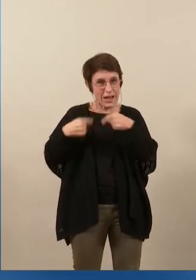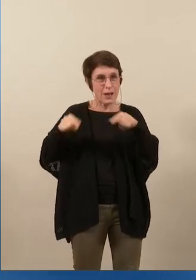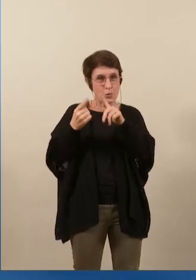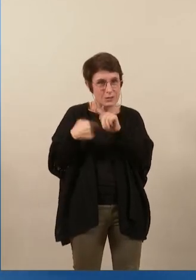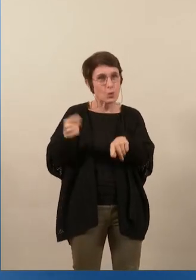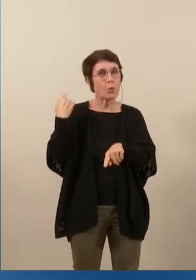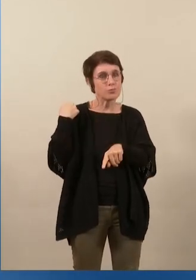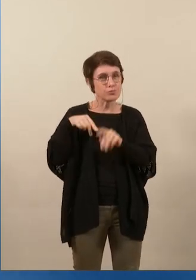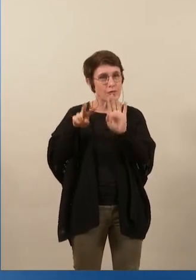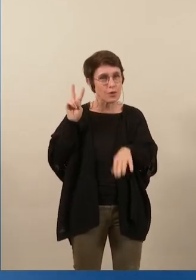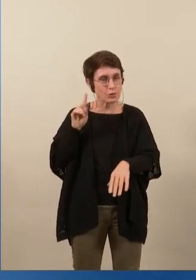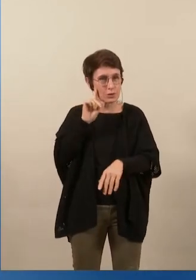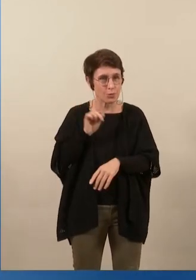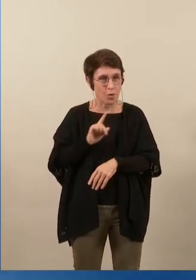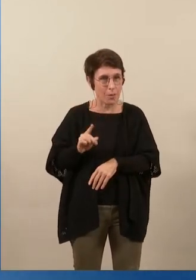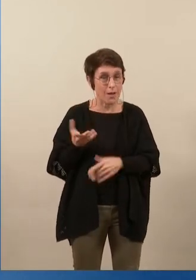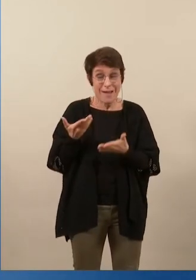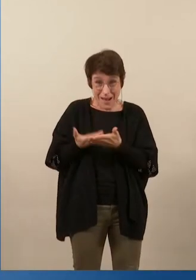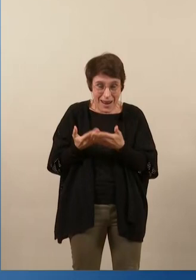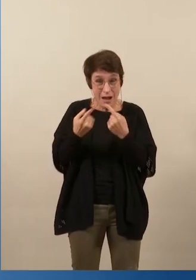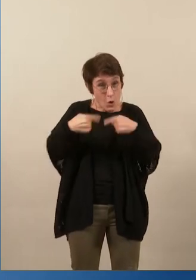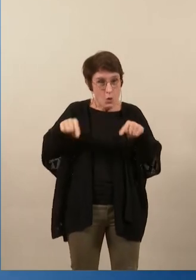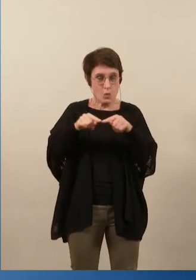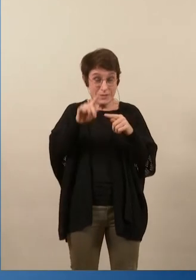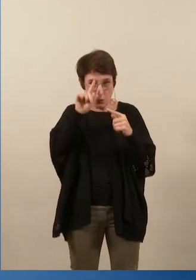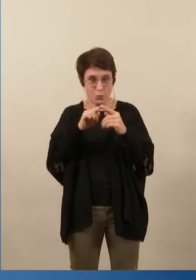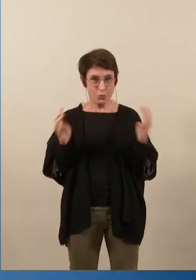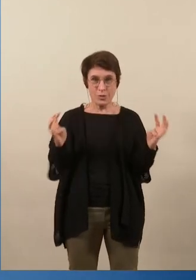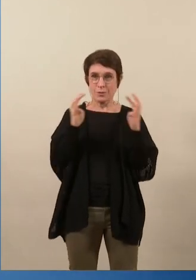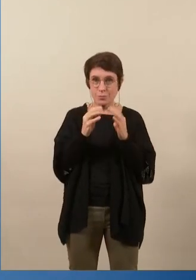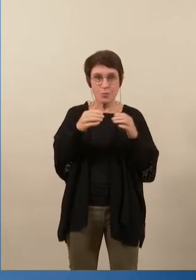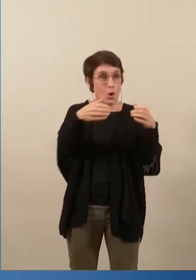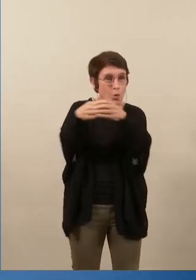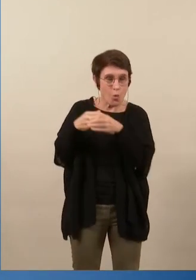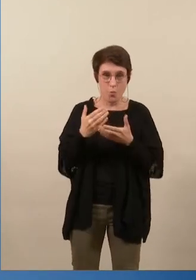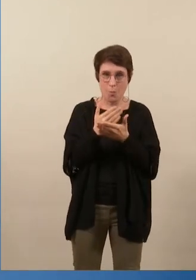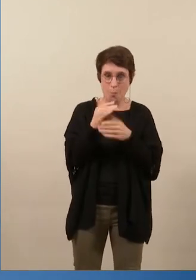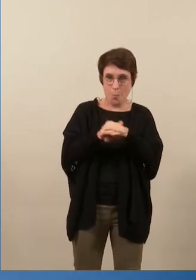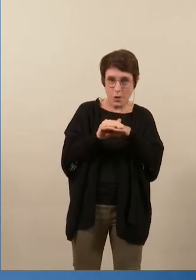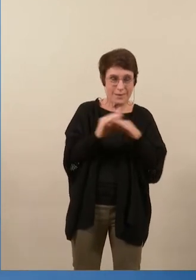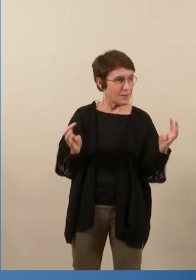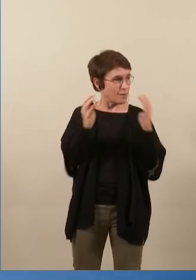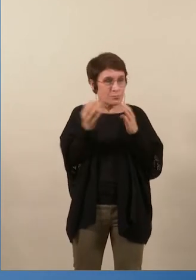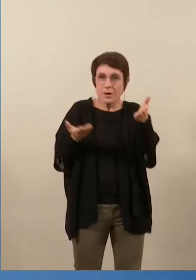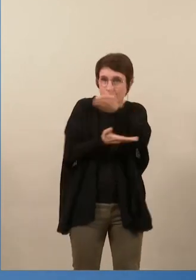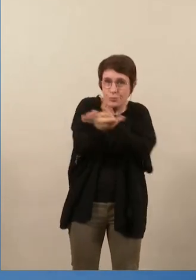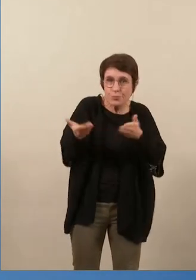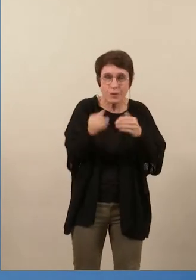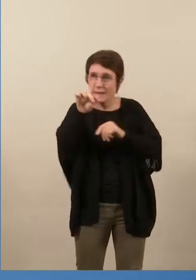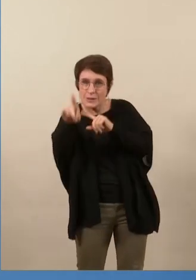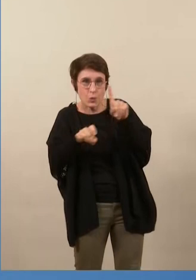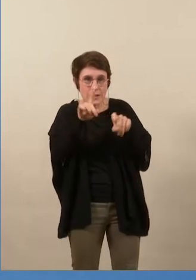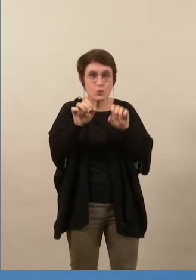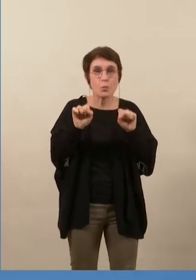tel sujet en commission c'est l'espace dans lequel les tous les groupes politiques qui composent ce conseil municipal ont accès à ces informations